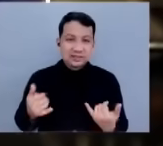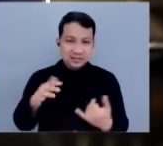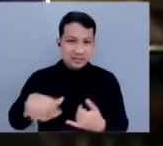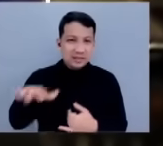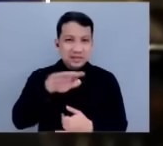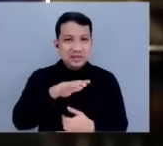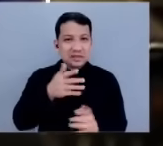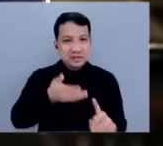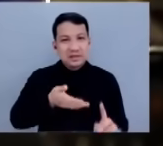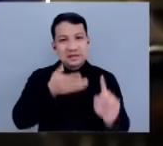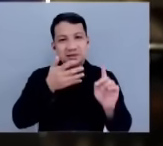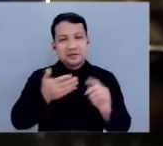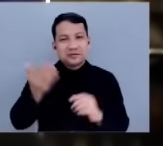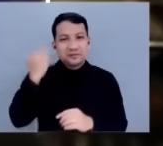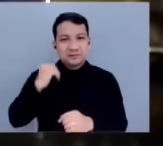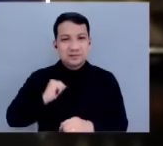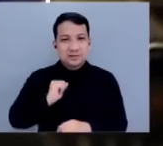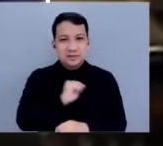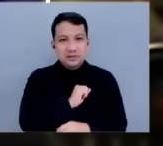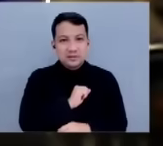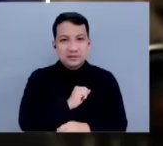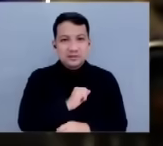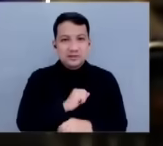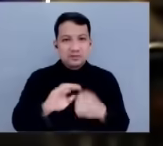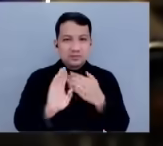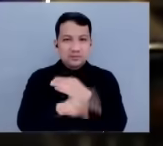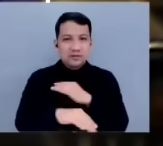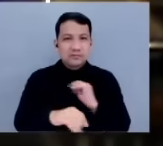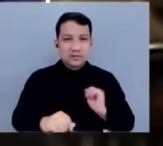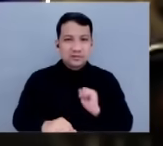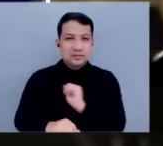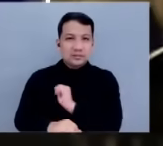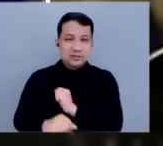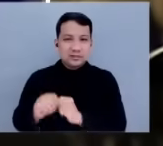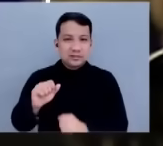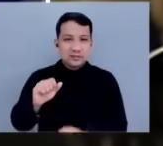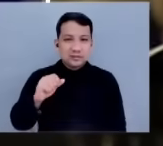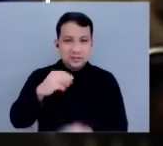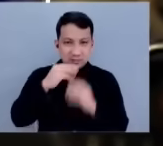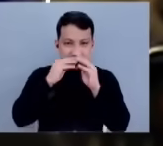ang dating senador at babalik na senador, Senator Manny Pacquiao.